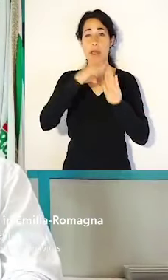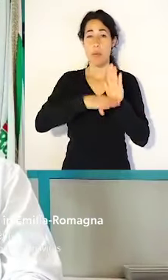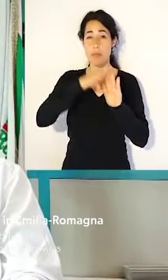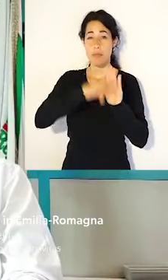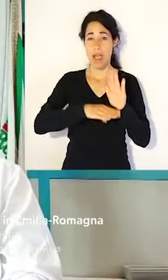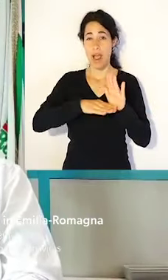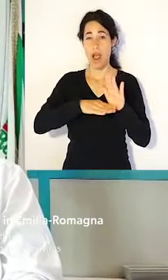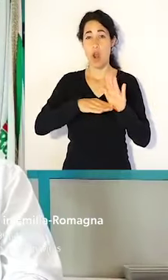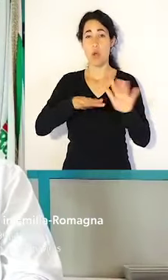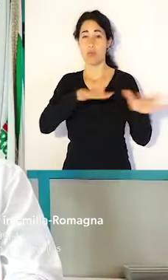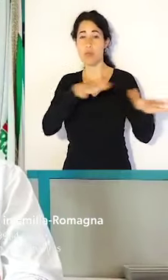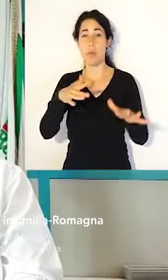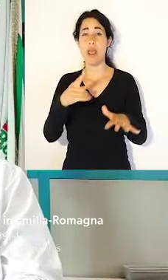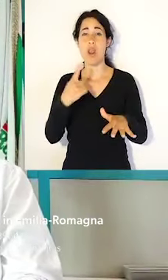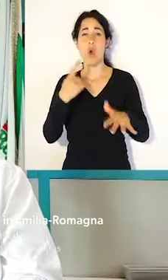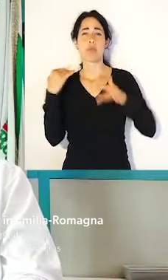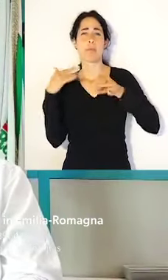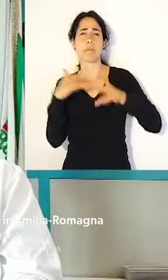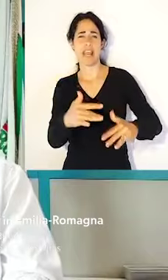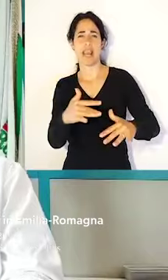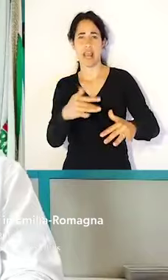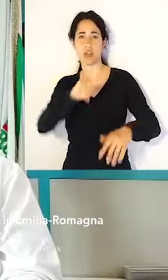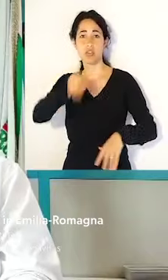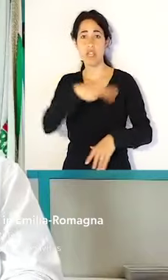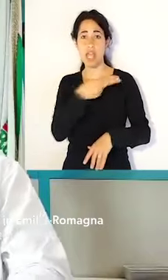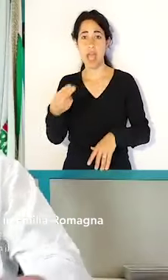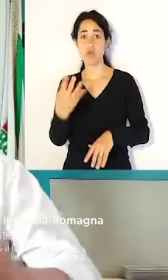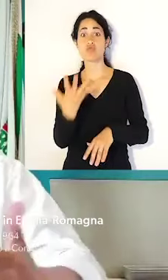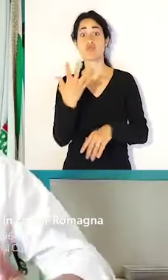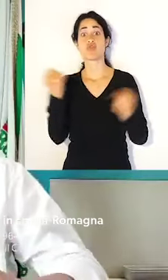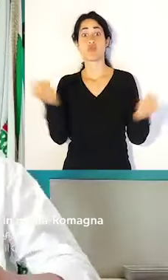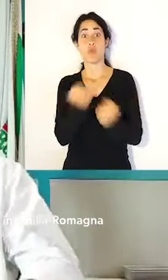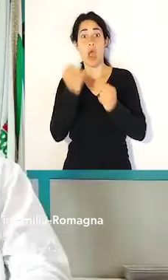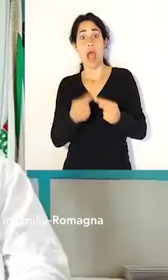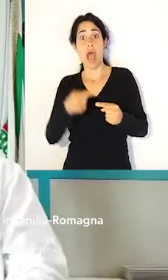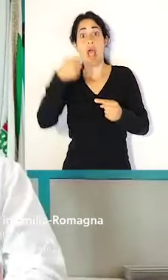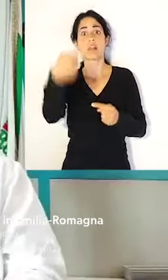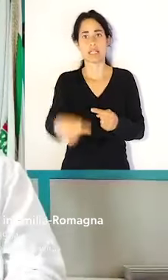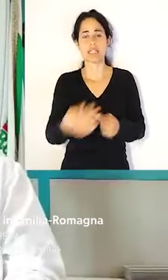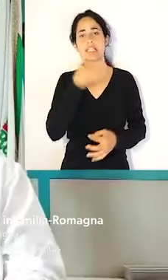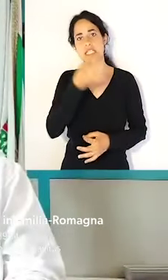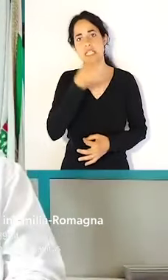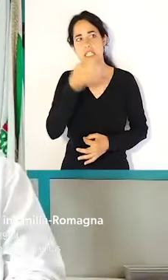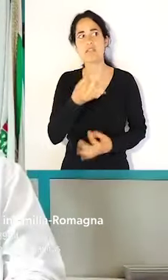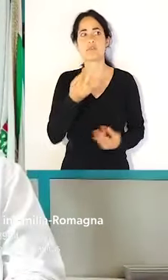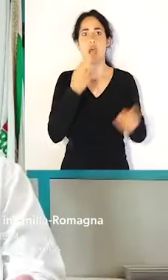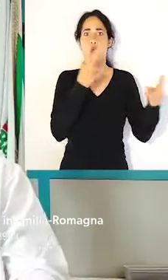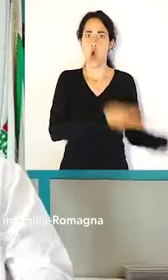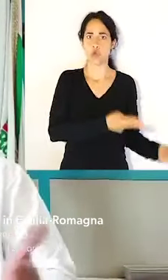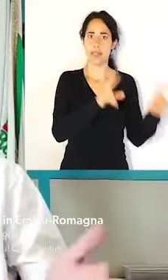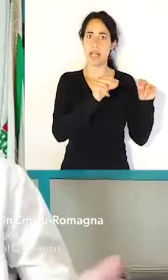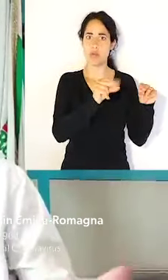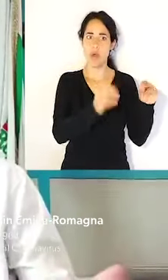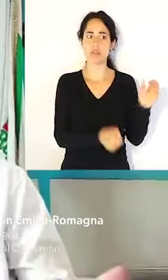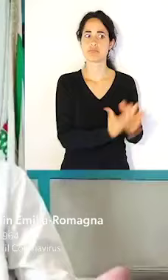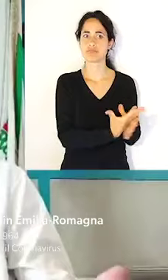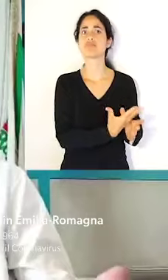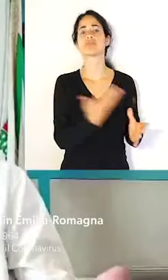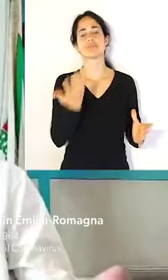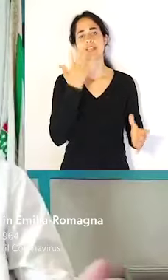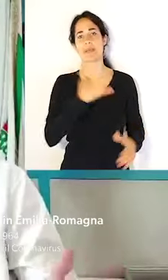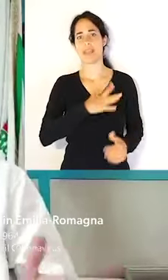circa 1 miliardo di euro per i prossimi 5 anni, che comprenderà ospedali nuovi di zecca, come